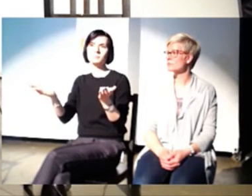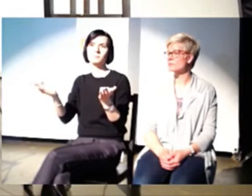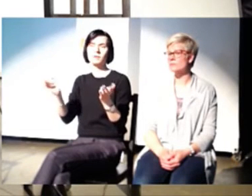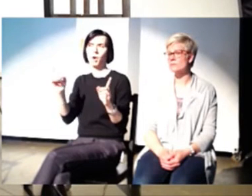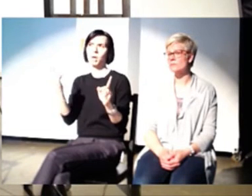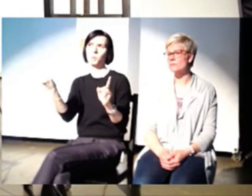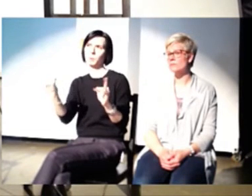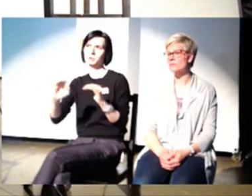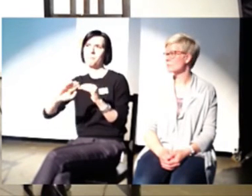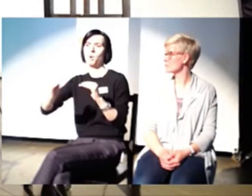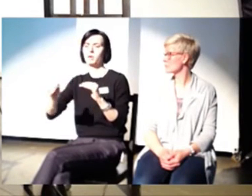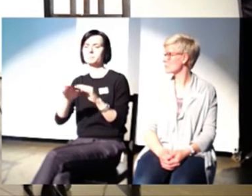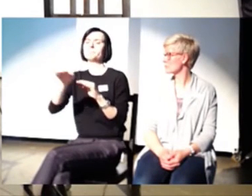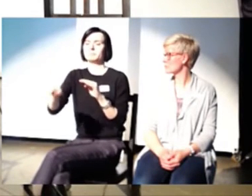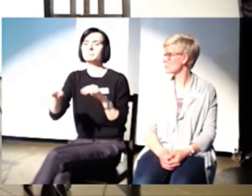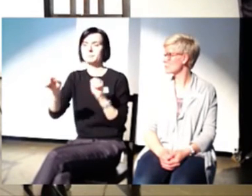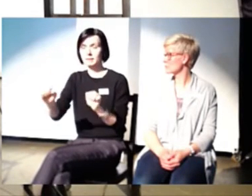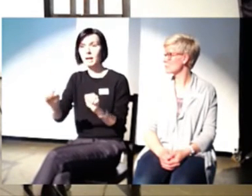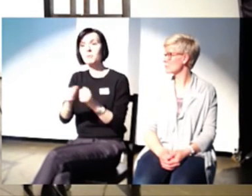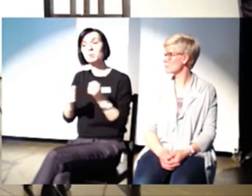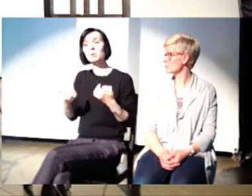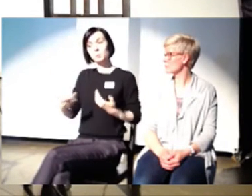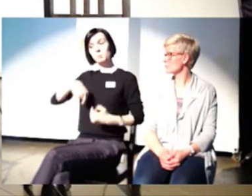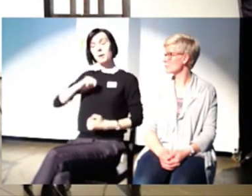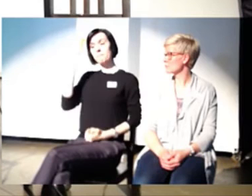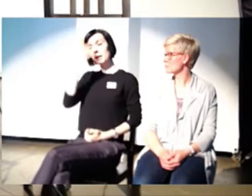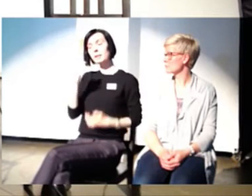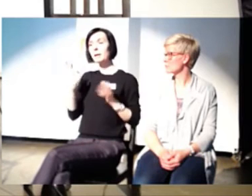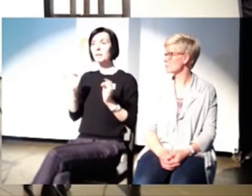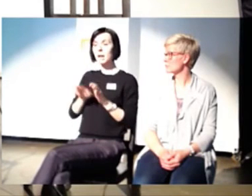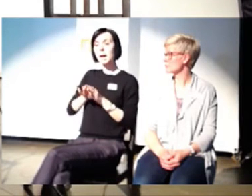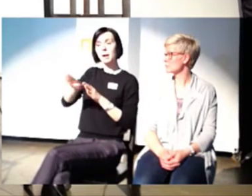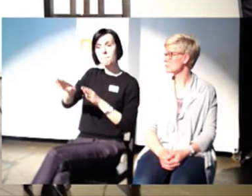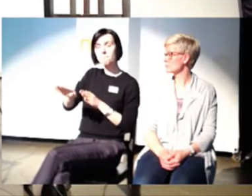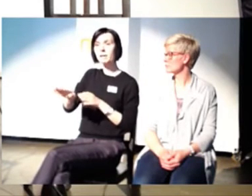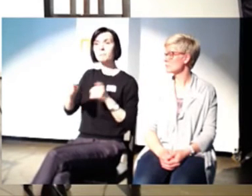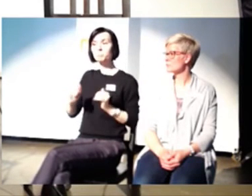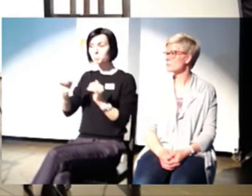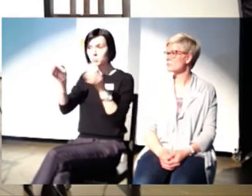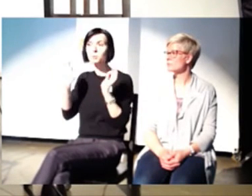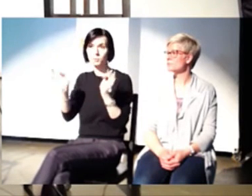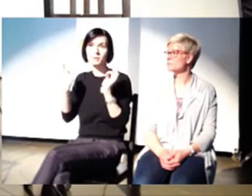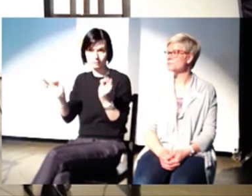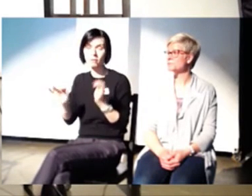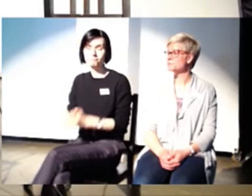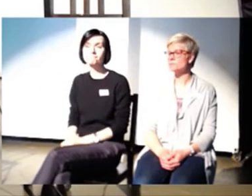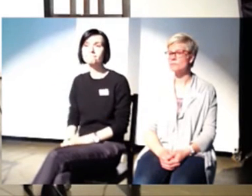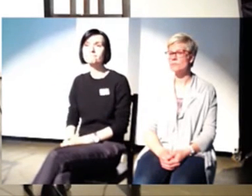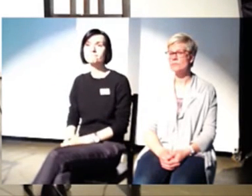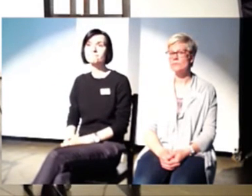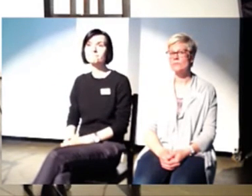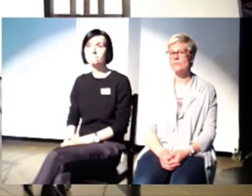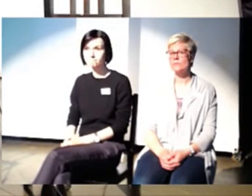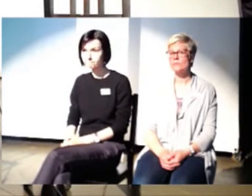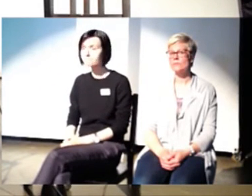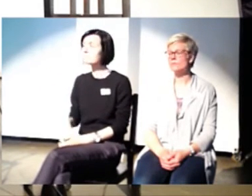porras ja just tämmöisiä, että mietitään minkälaisia ramppeja ja miten näitä asioita ratkaistaan. Ja